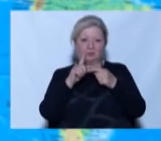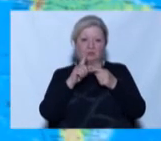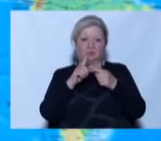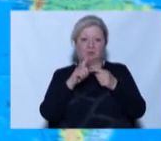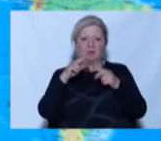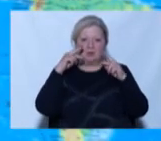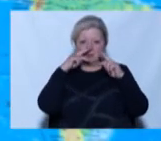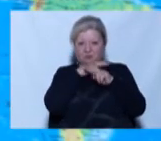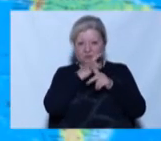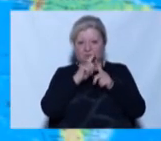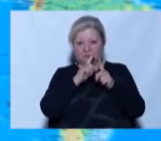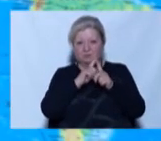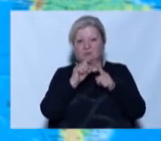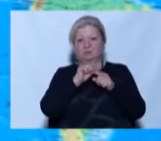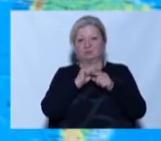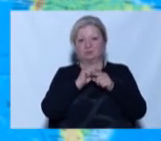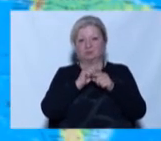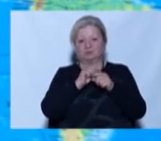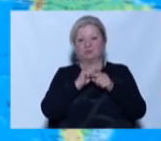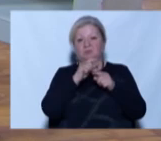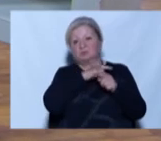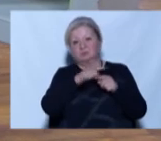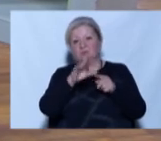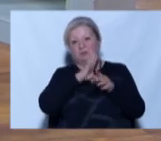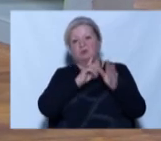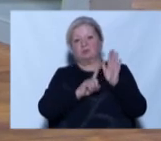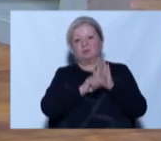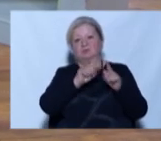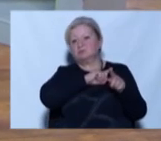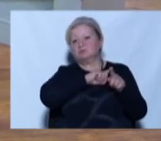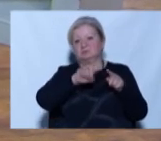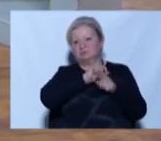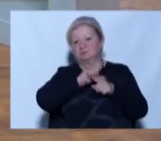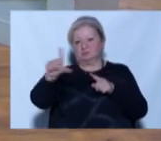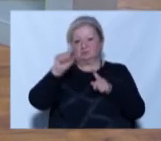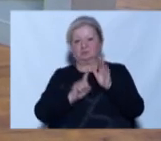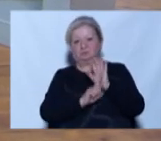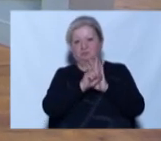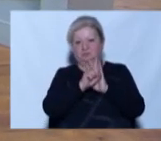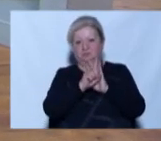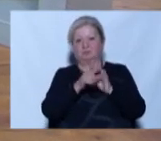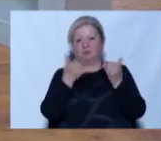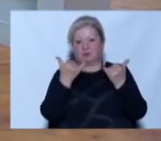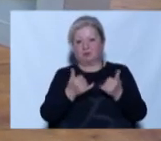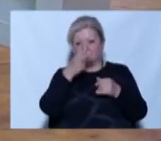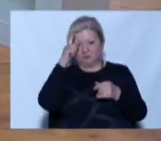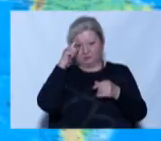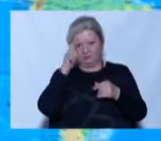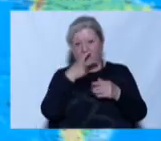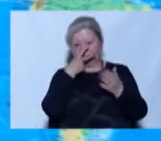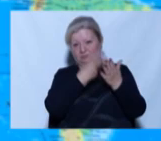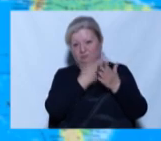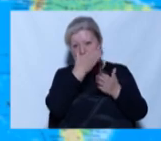შემდეგ კიდევ უფრო სწრაფად დაიწყო მოსახლეობის რაოდენობის ზრდა და დღეს ჩვენ ვიცით, რომ ეს დინამიკა თქვენ ახლა